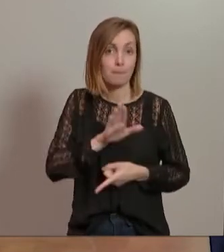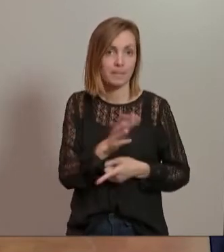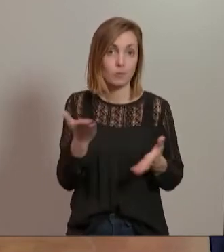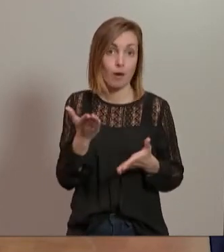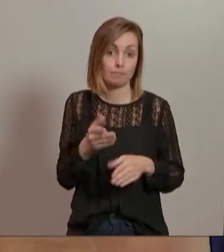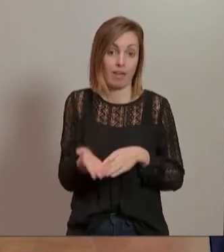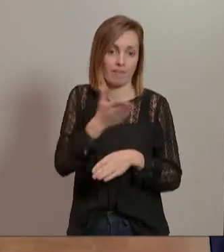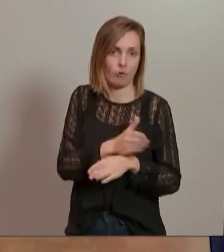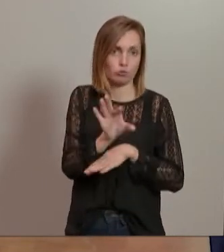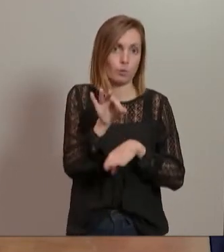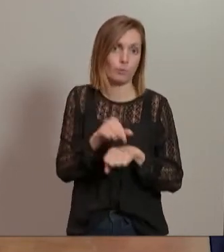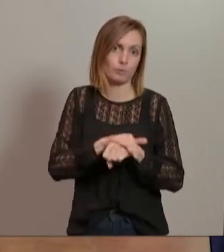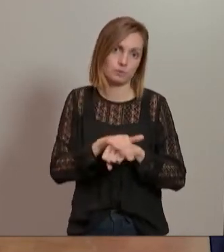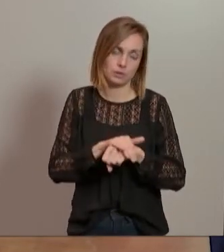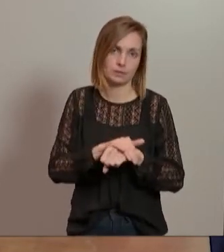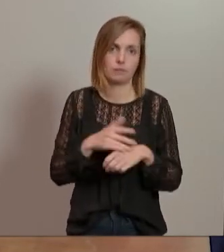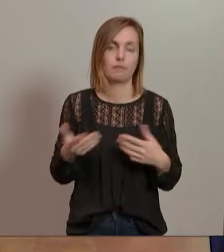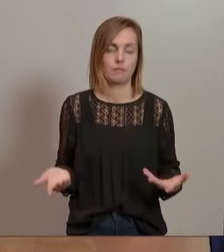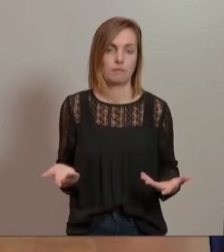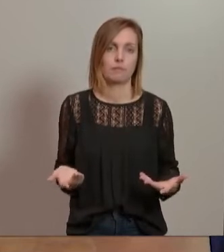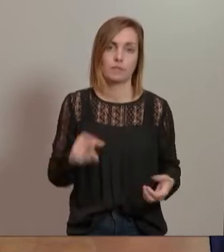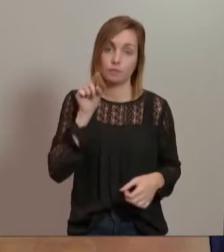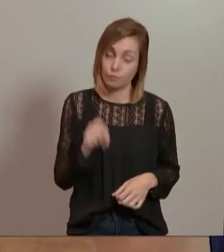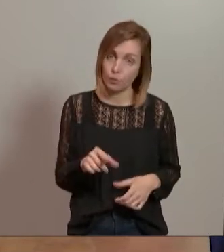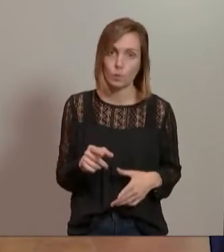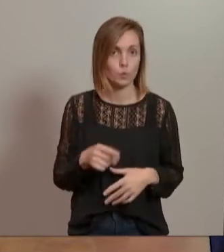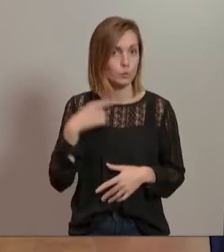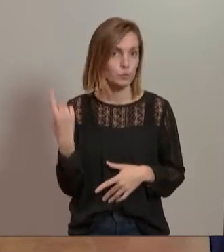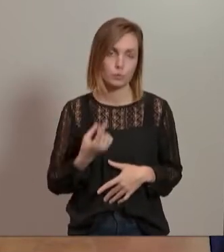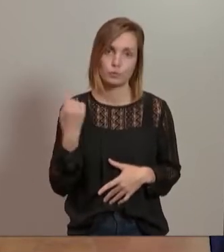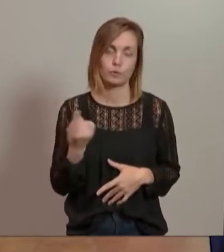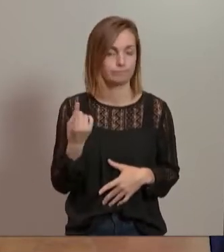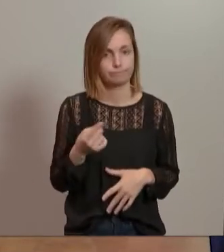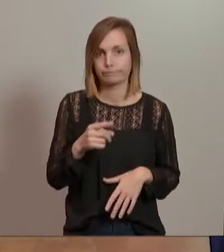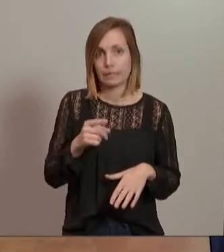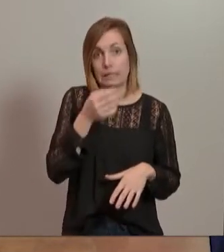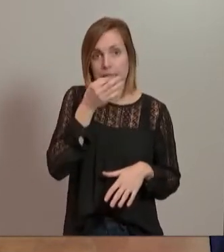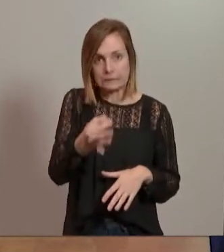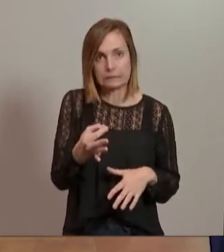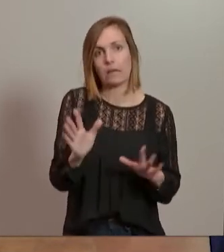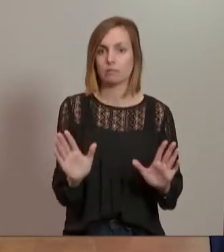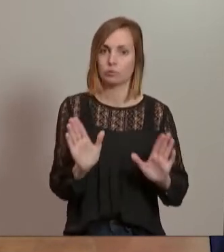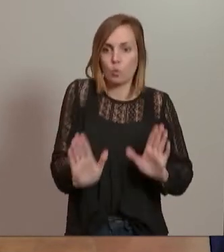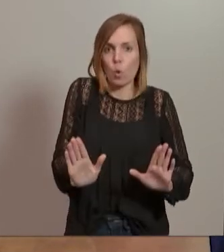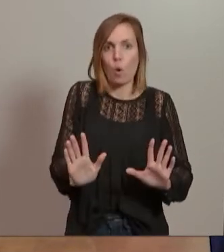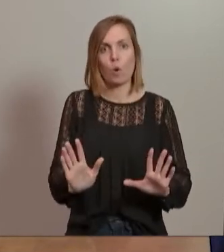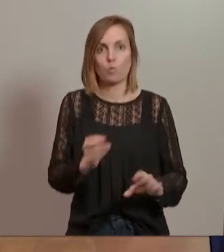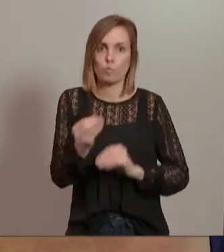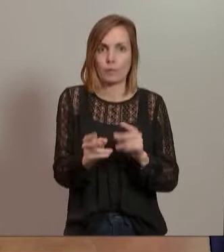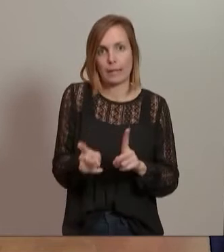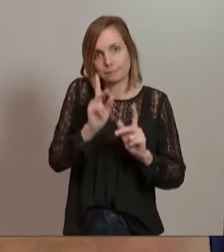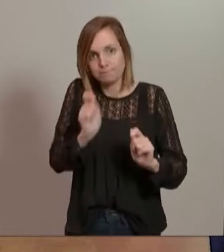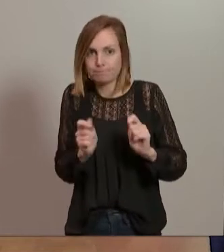choix politiques et qu'il faut savoir prendre, mais aussi arbitrer. Et c'est bien notre collectif, marque de fabrique de